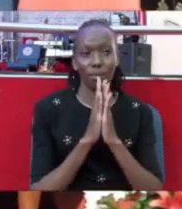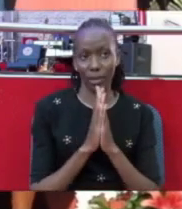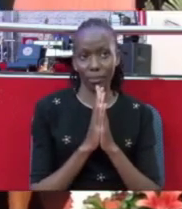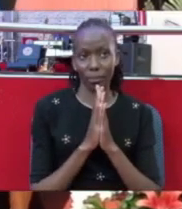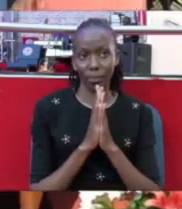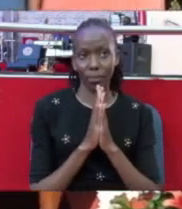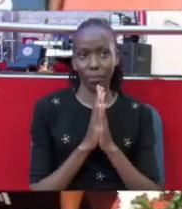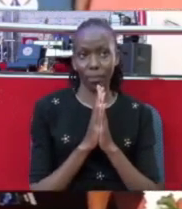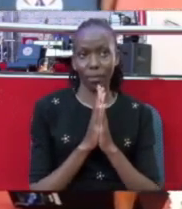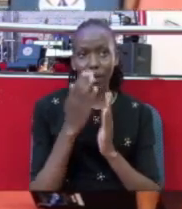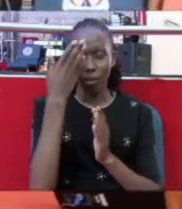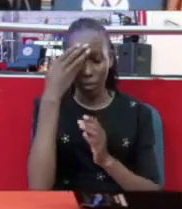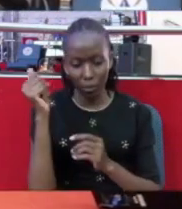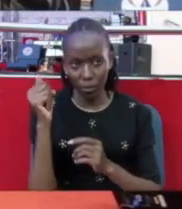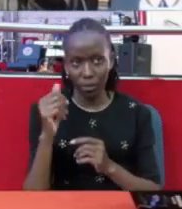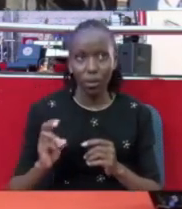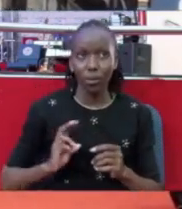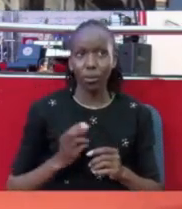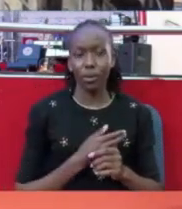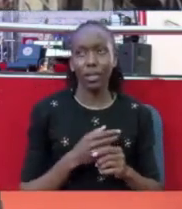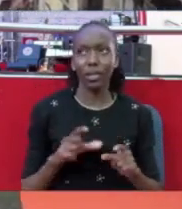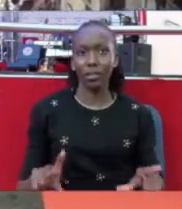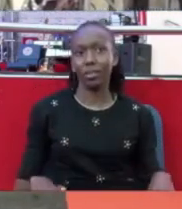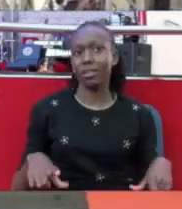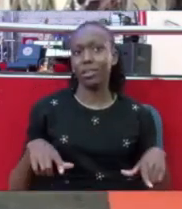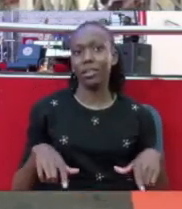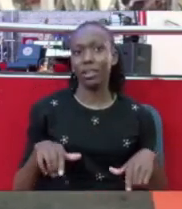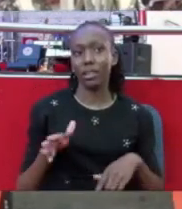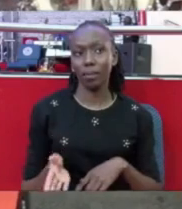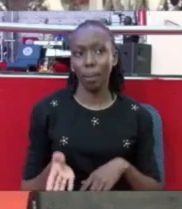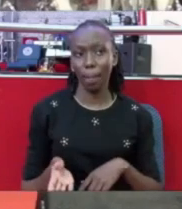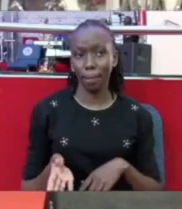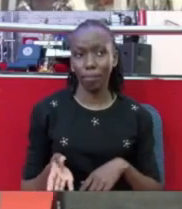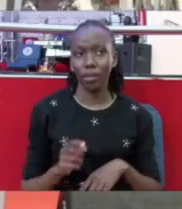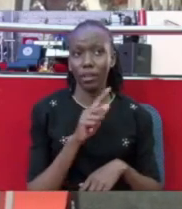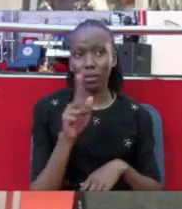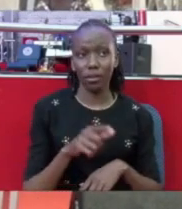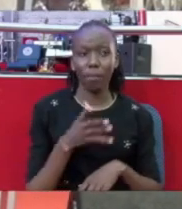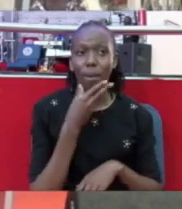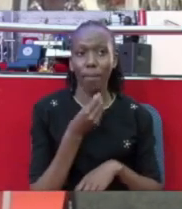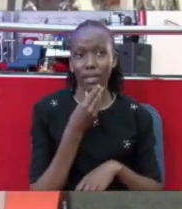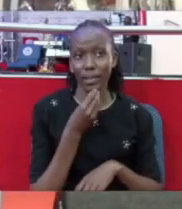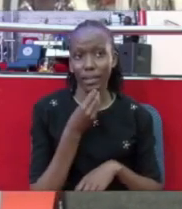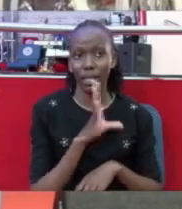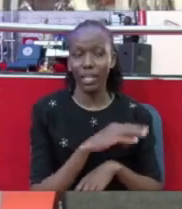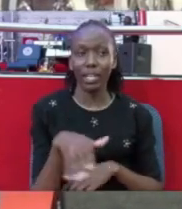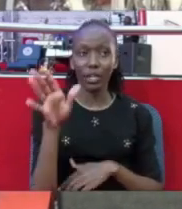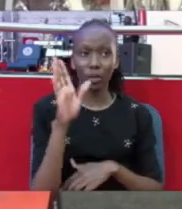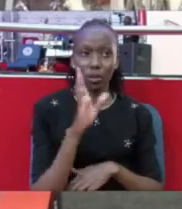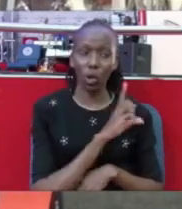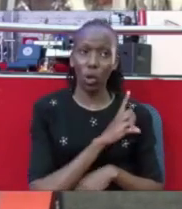langu. Because we were living here in Zimmerman. Kwa sababu tulikuwa tunaishi hapa Zimmerman. And the Lord